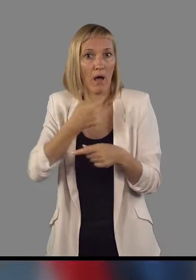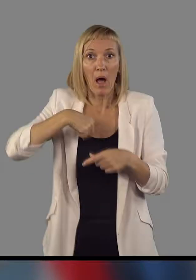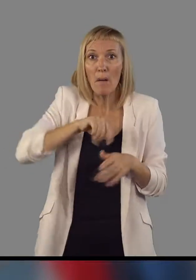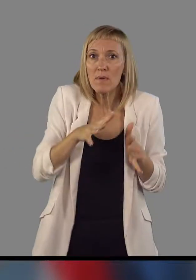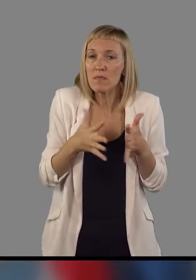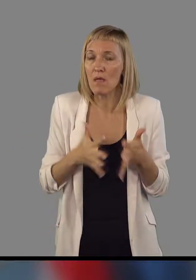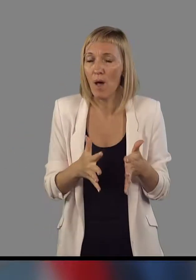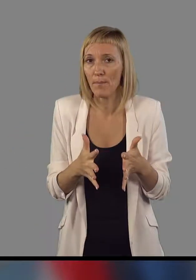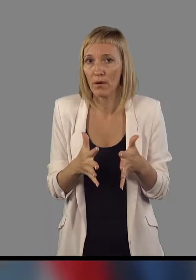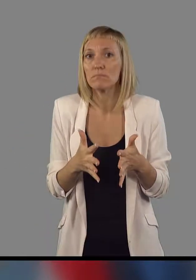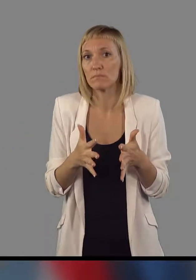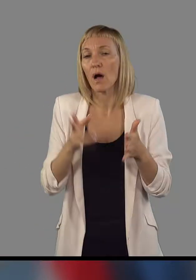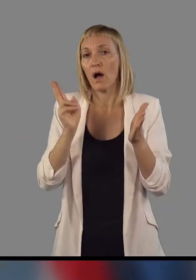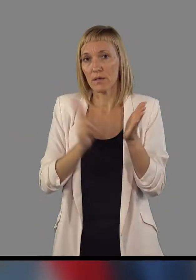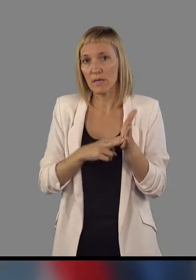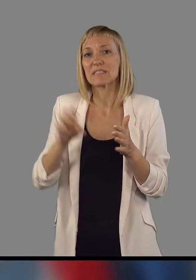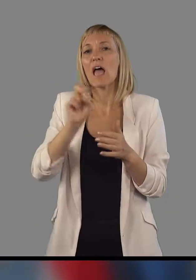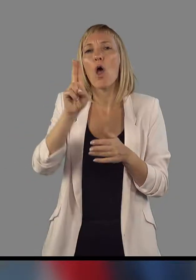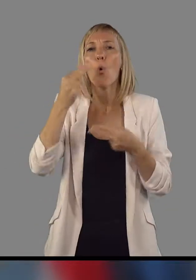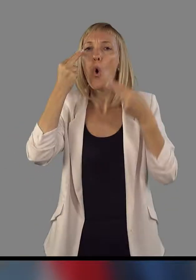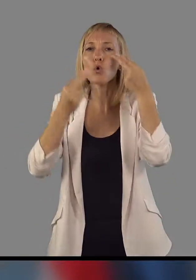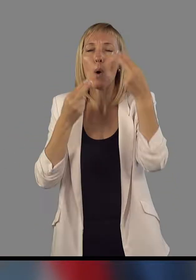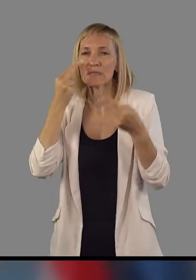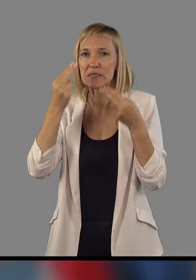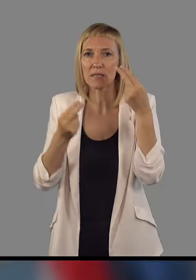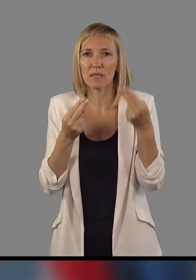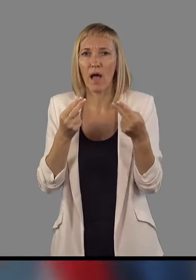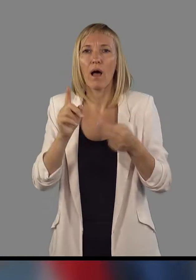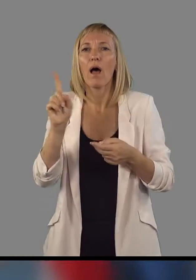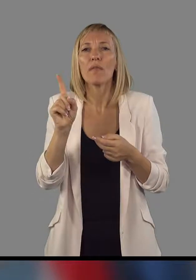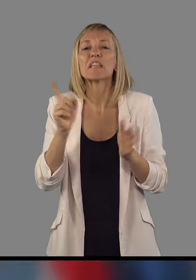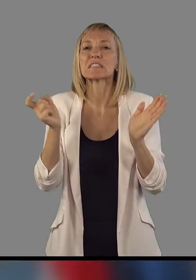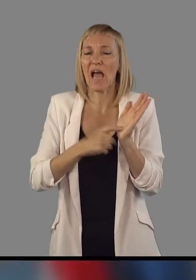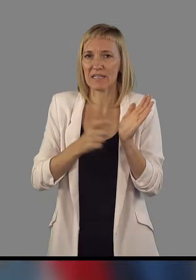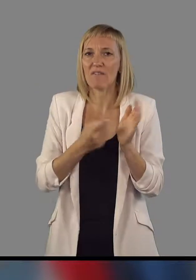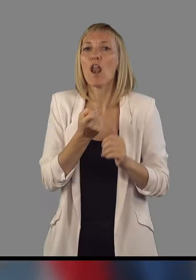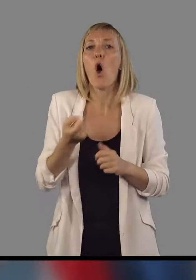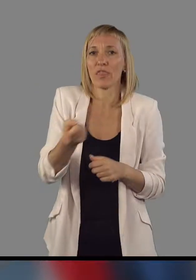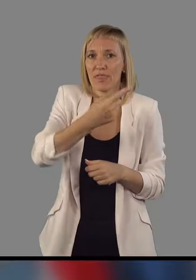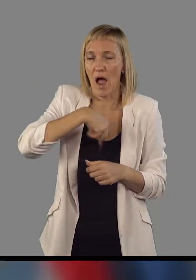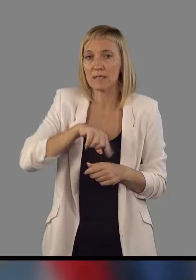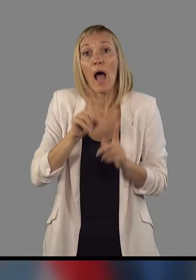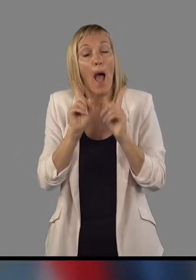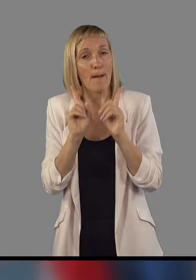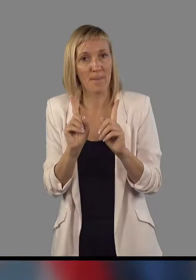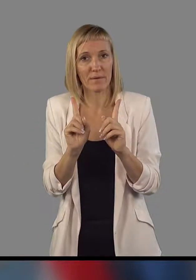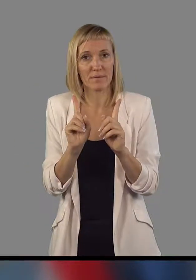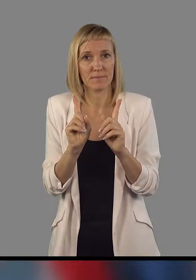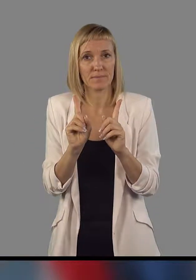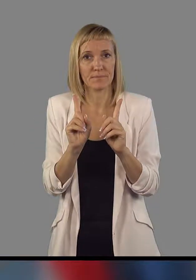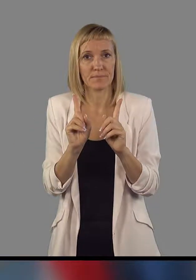pri nas tega nimamo in res je. Se je res, da Evropska komisija ni tega zahtevala od nas,